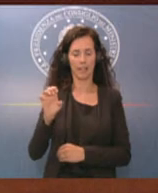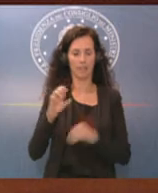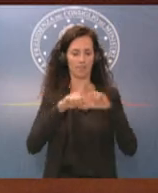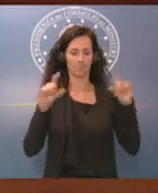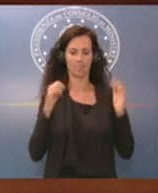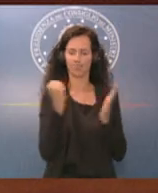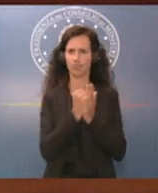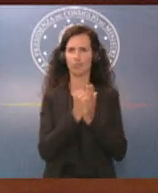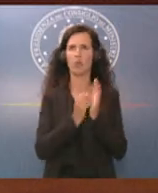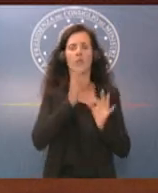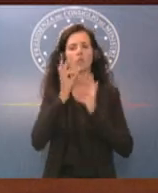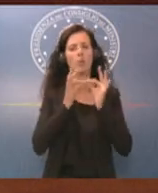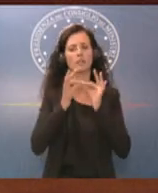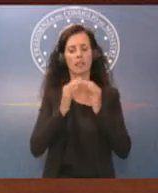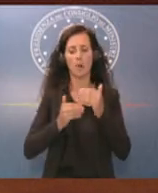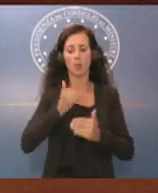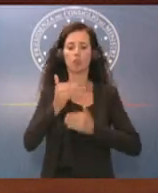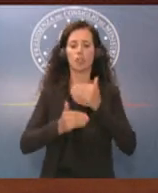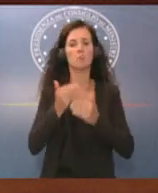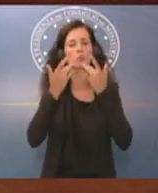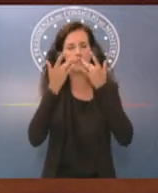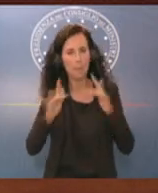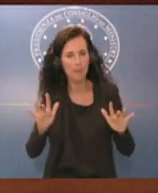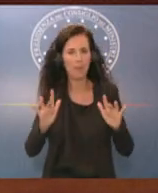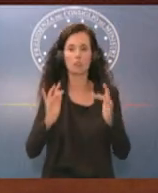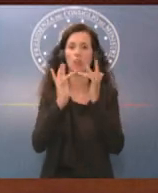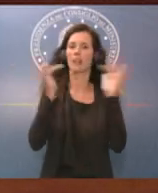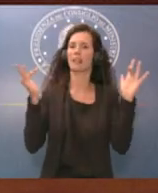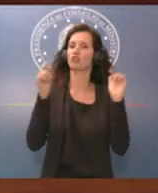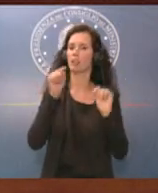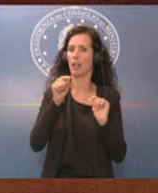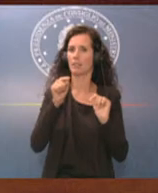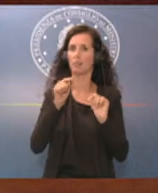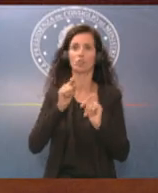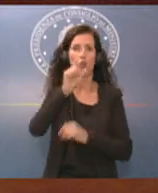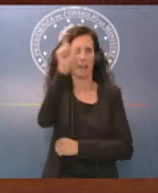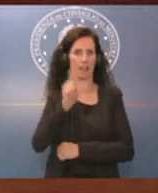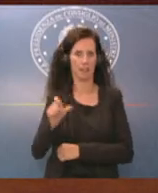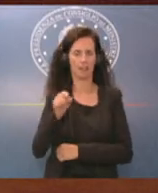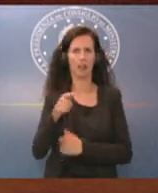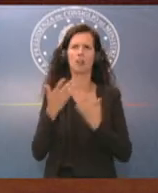strada verso la semplificazione e anche un po' sulla digitalizzazione del paese, però mi chiedevo